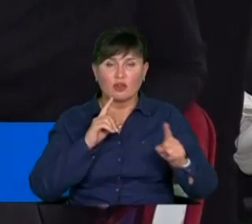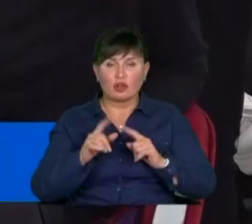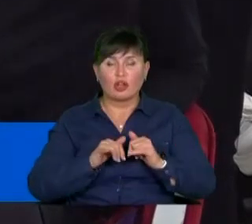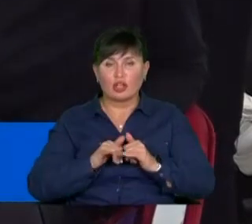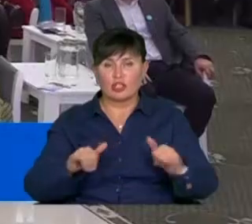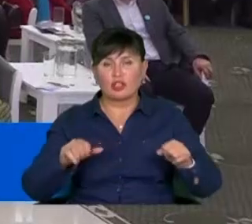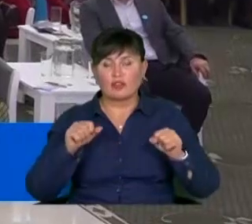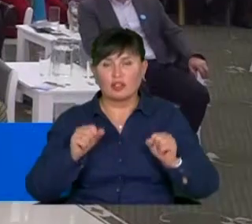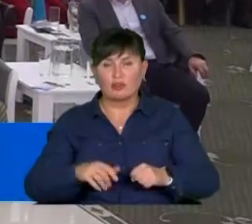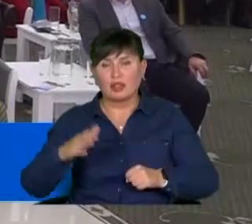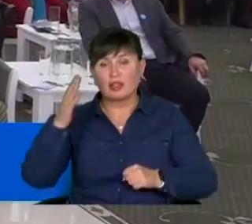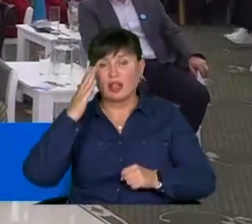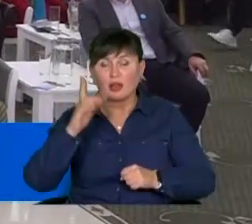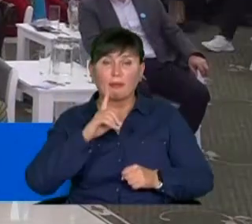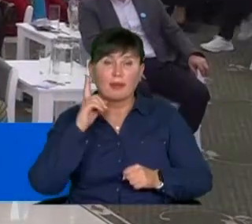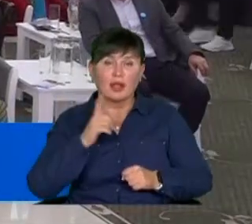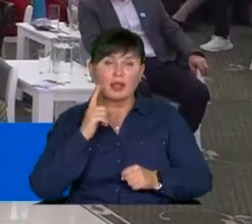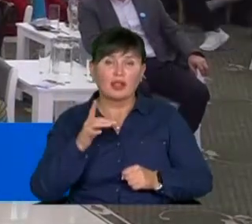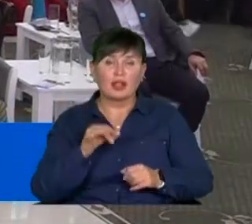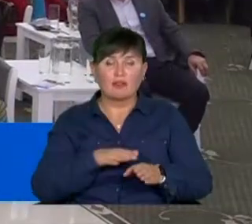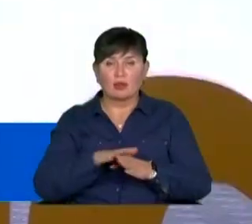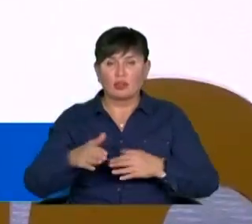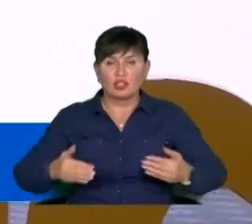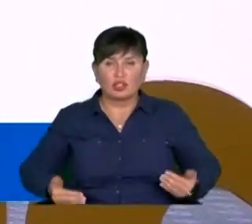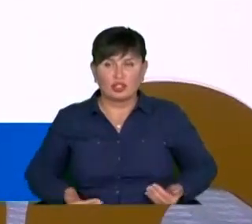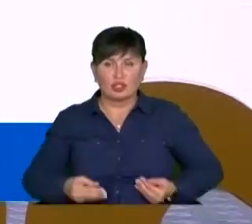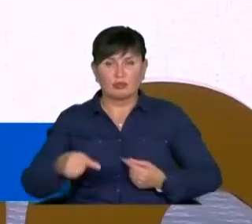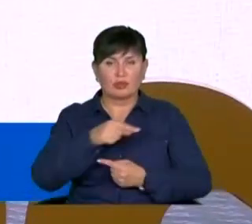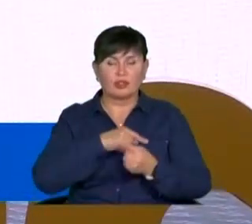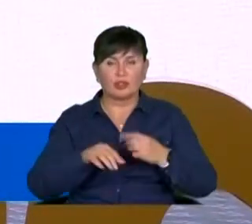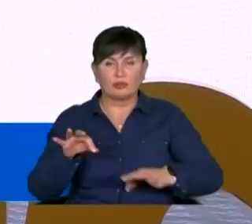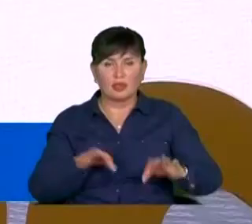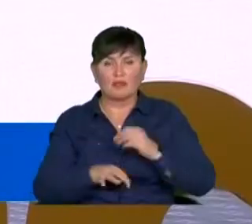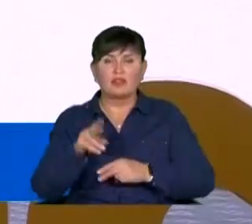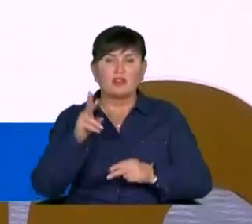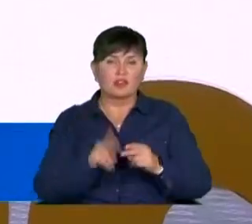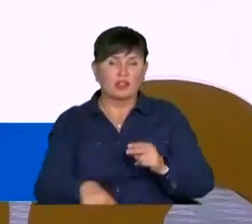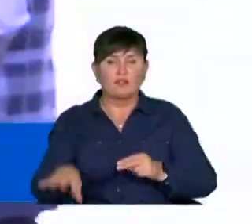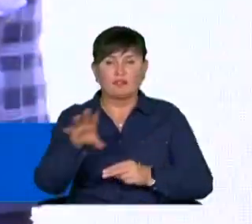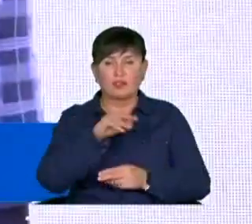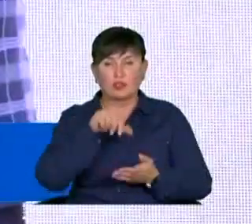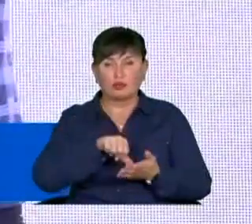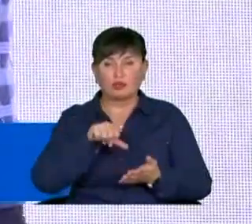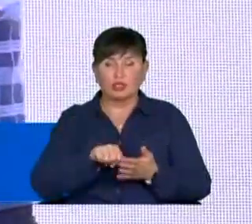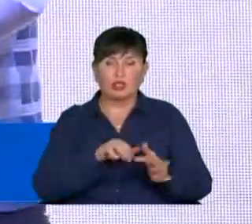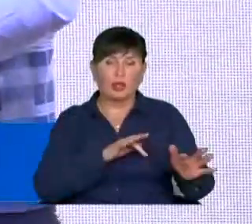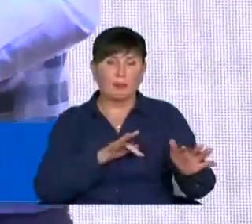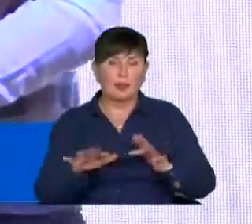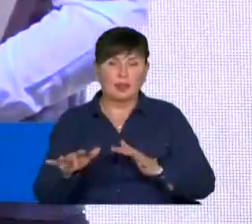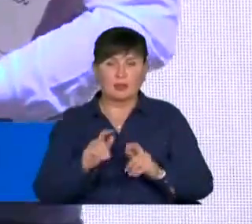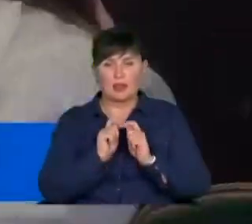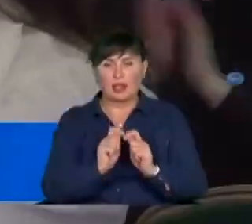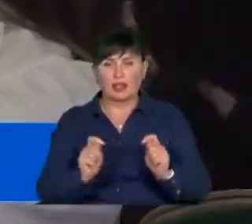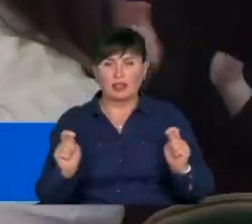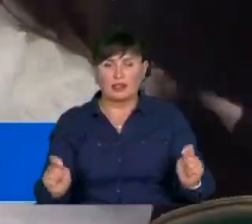расширить возможности талантливой молодежи и воплотить в жизнь их бизнес-проекты. В завершении всех участников мероприятия